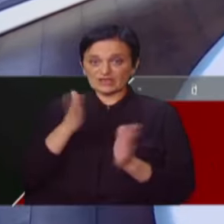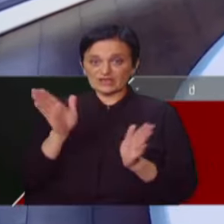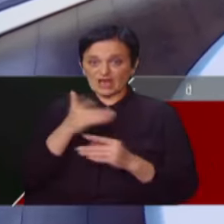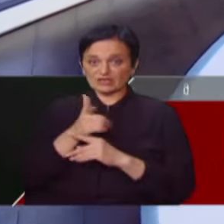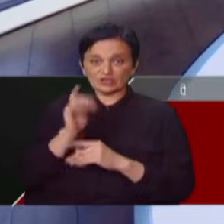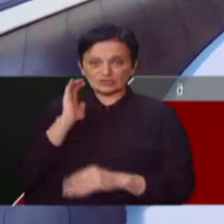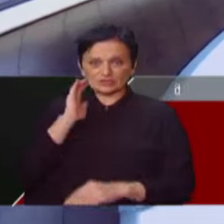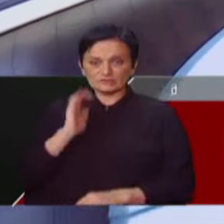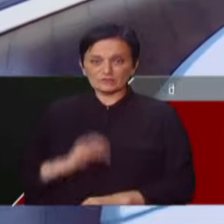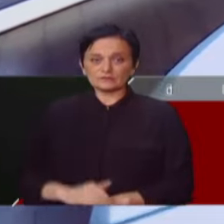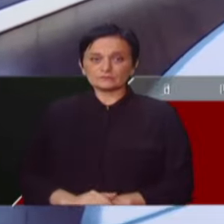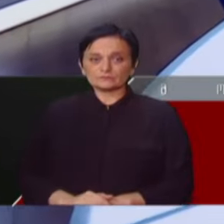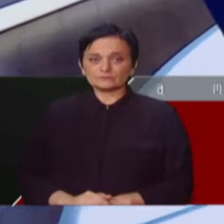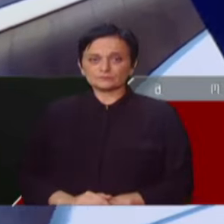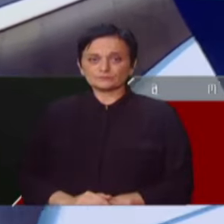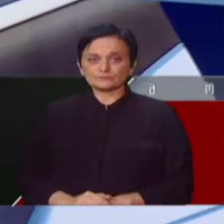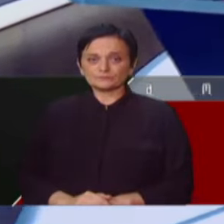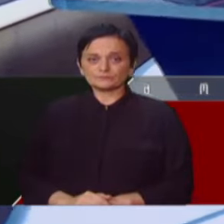Levan Kismet